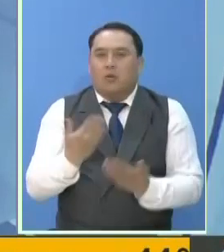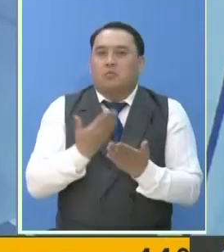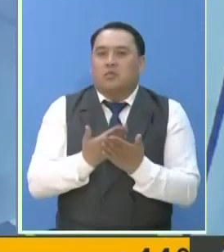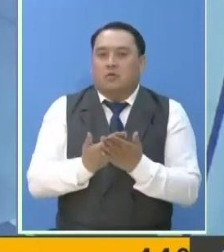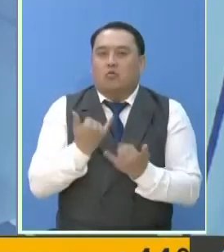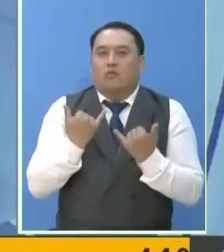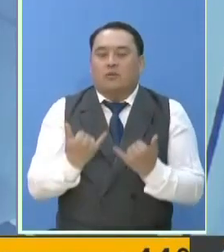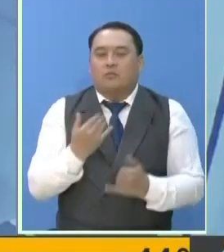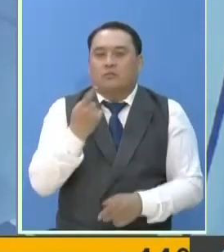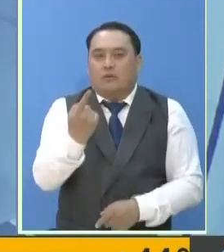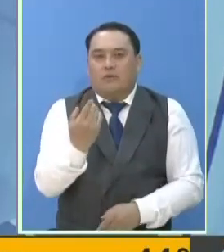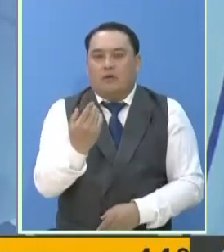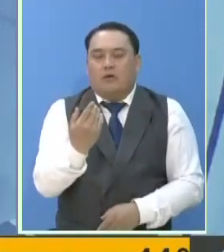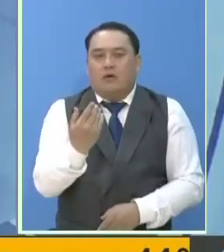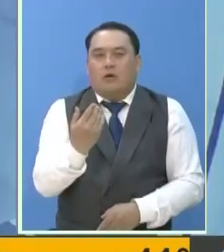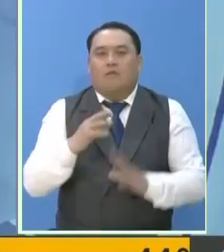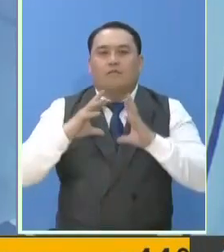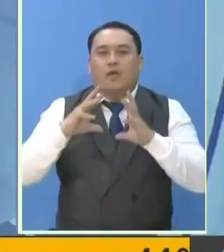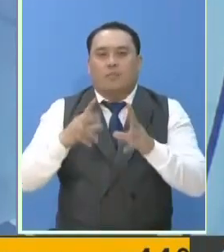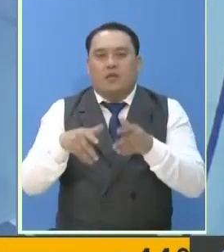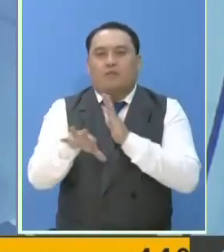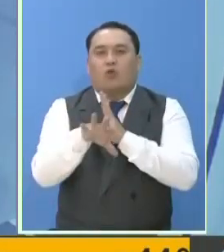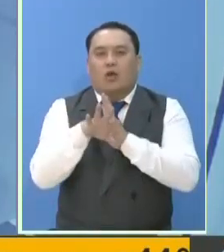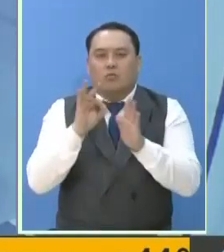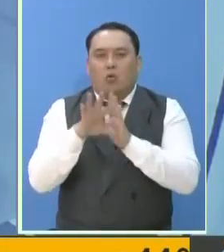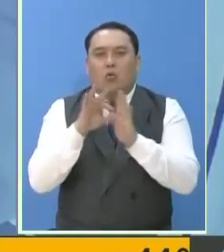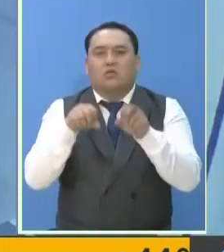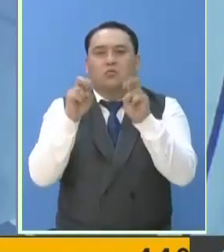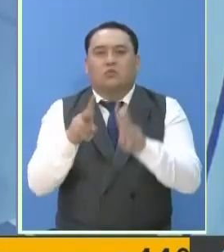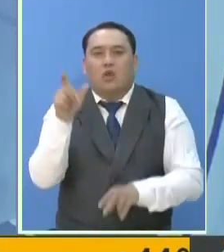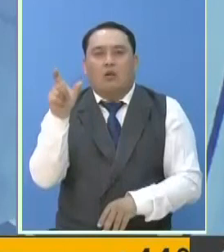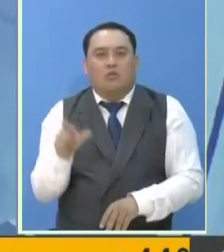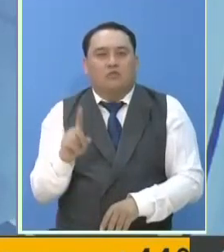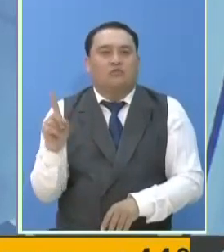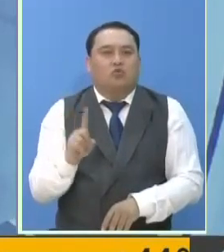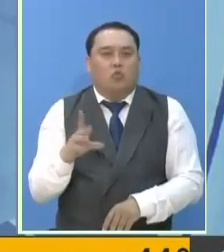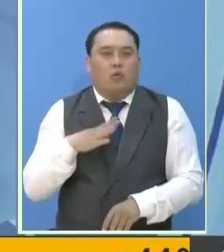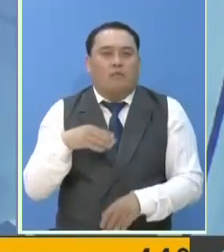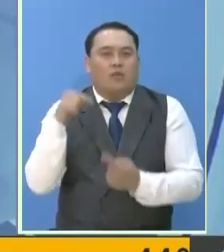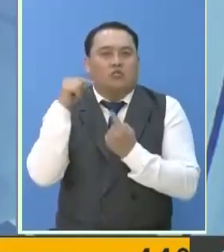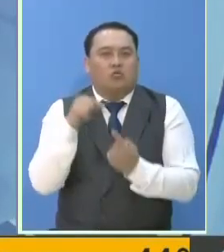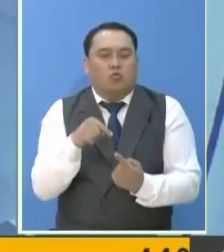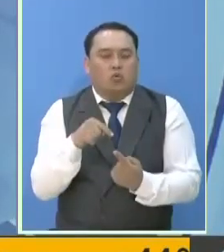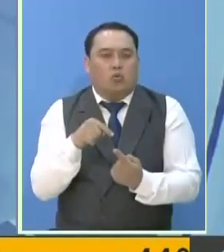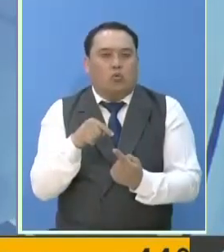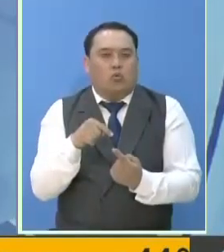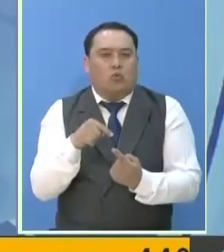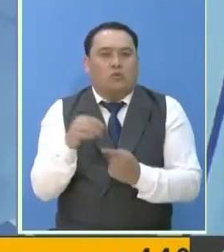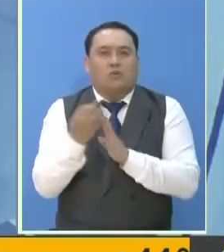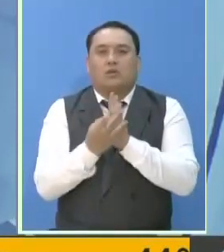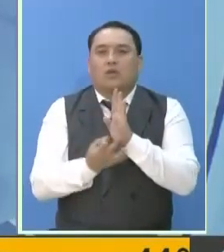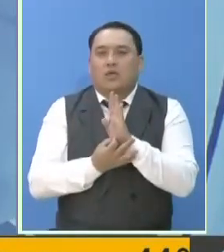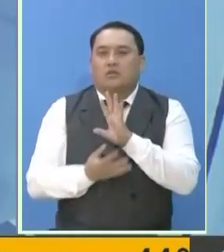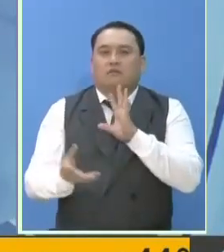сейчас вообще вся, весь мировой отбор кадров, он сводится на не то, что тесты, вообще